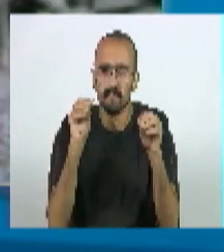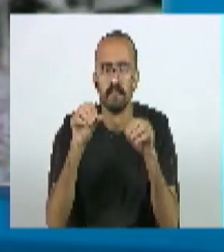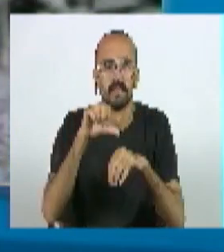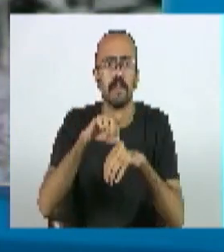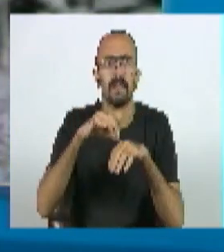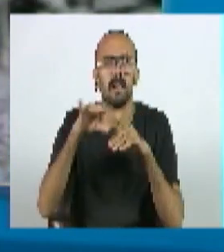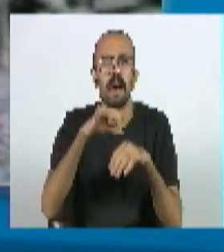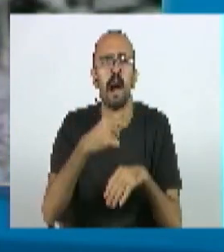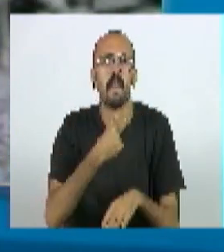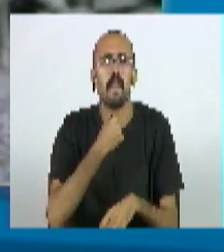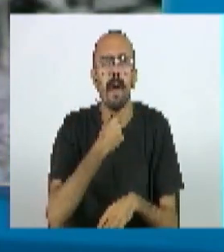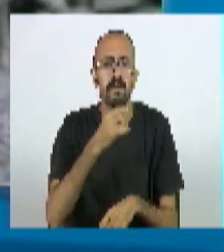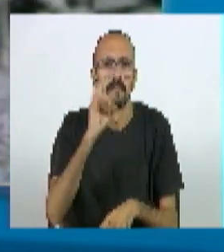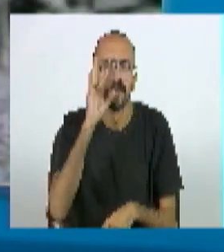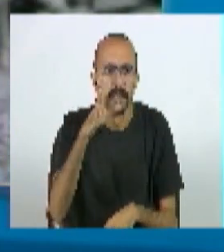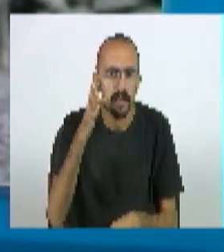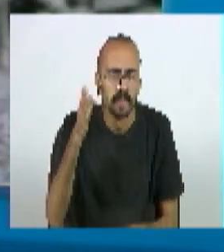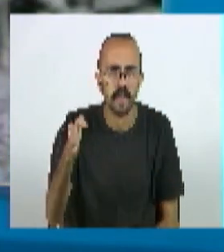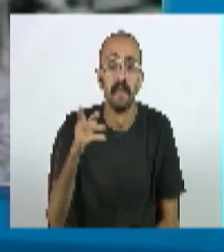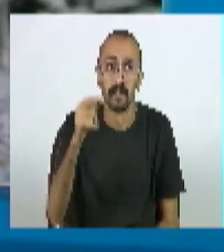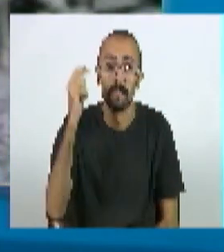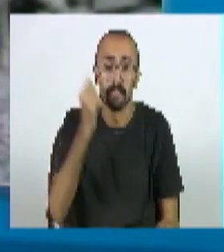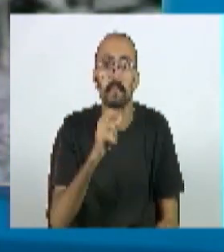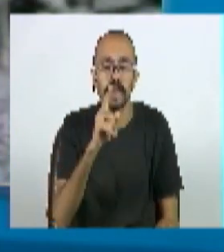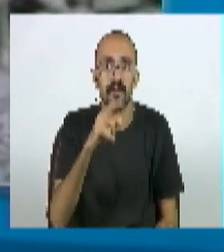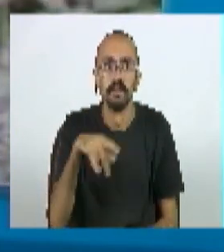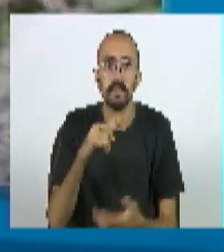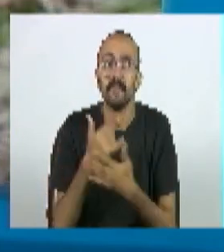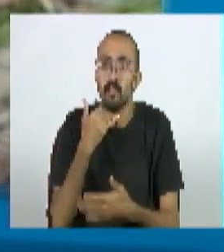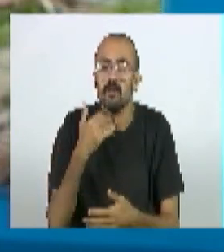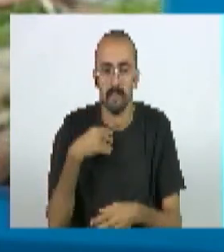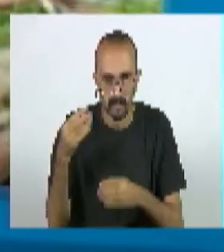أماكن فقيرة أو أماكن حتى غنية بس ما فيهاش مدارس،